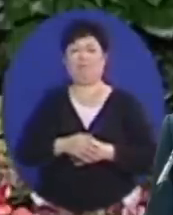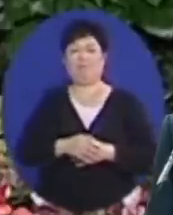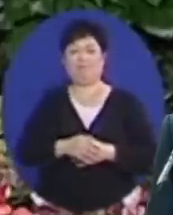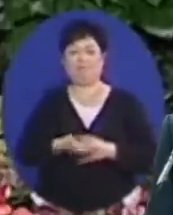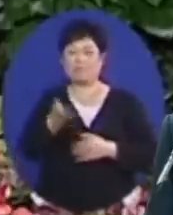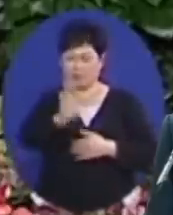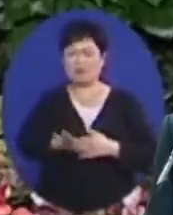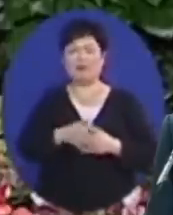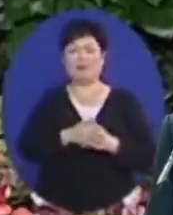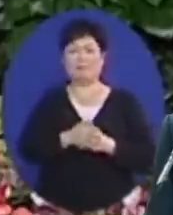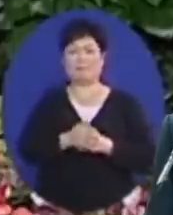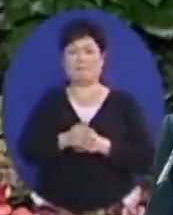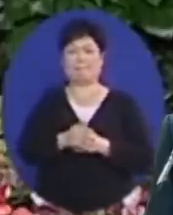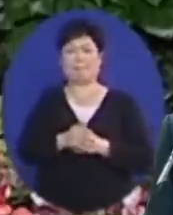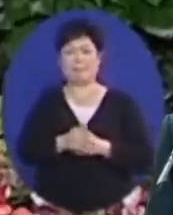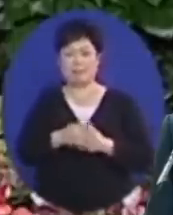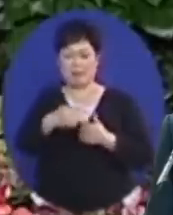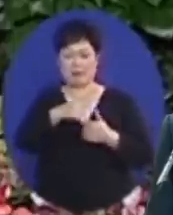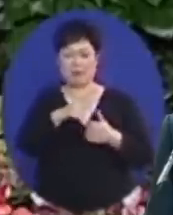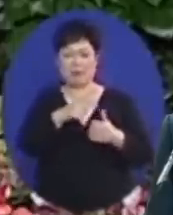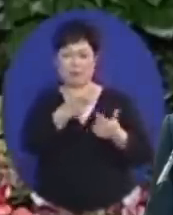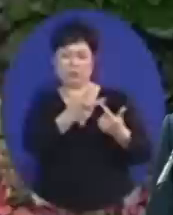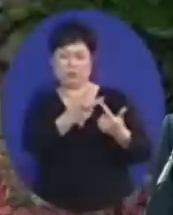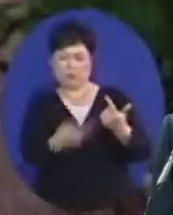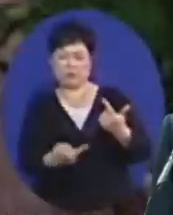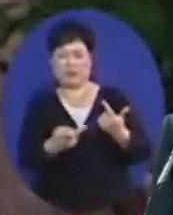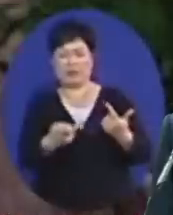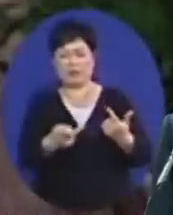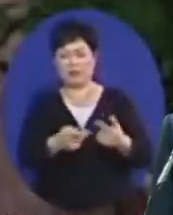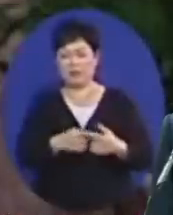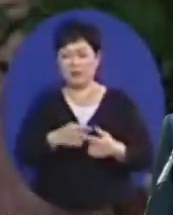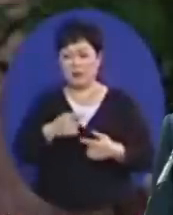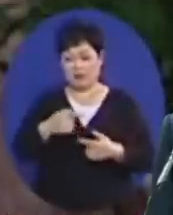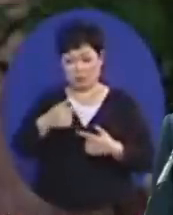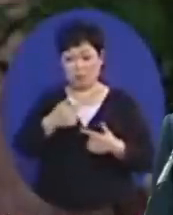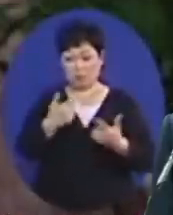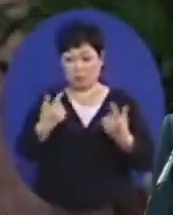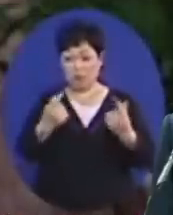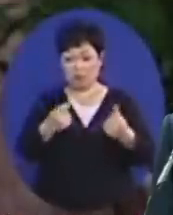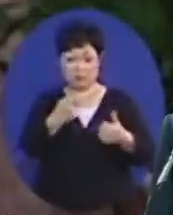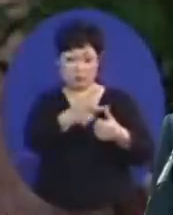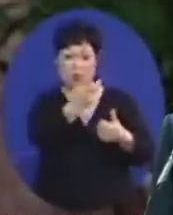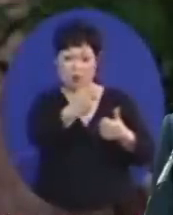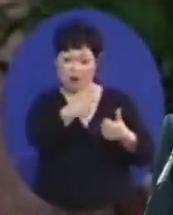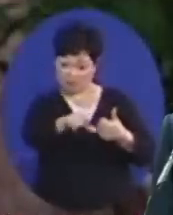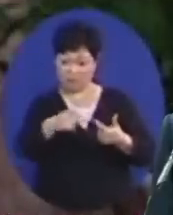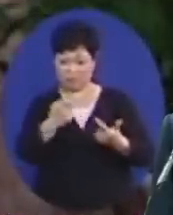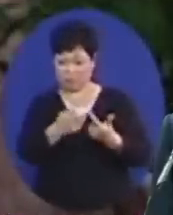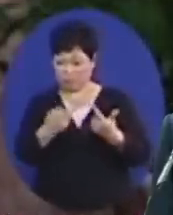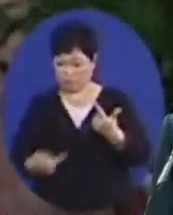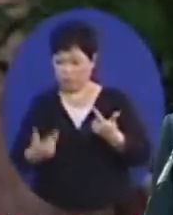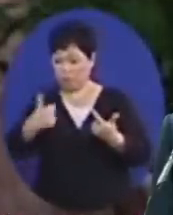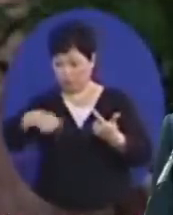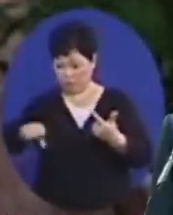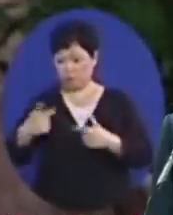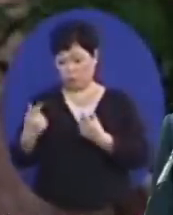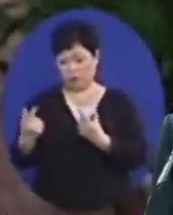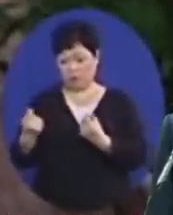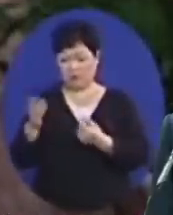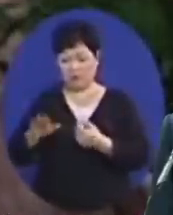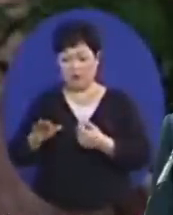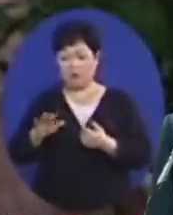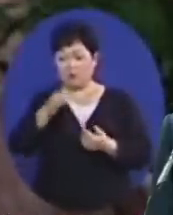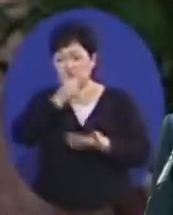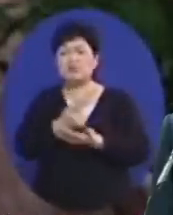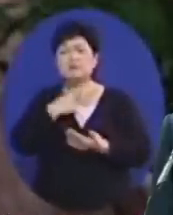그러나 너 동생은 그것도 내 아들 아니야. 집을 떠나서 죄를 짓고 영적으로